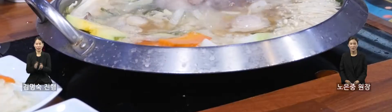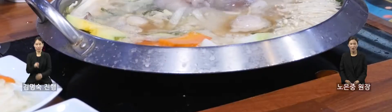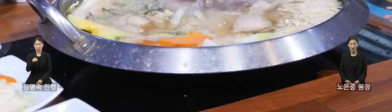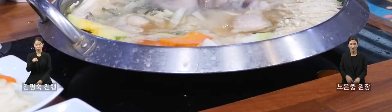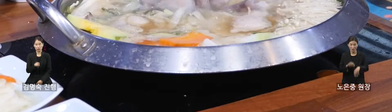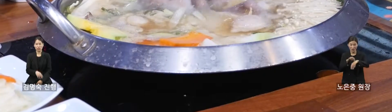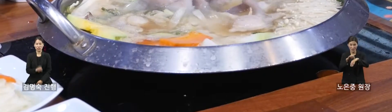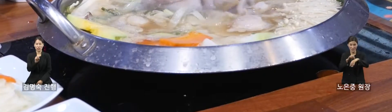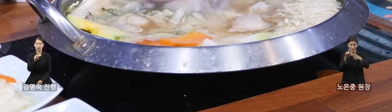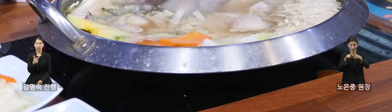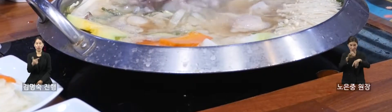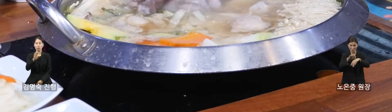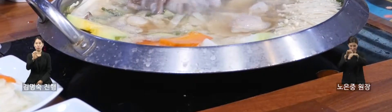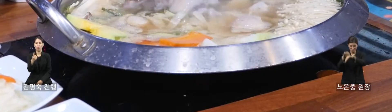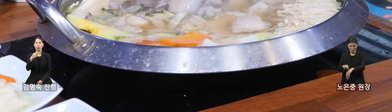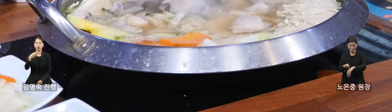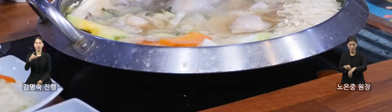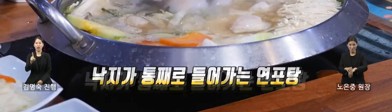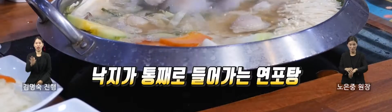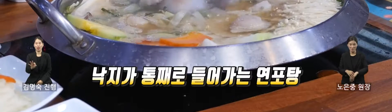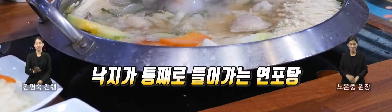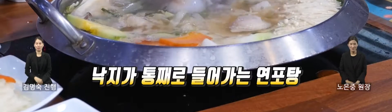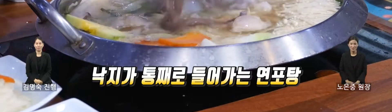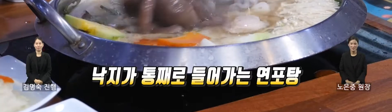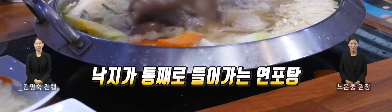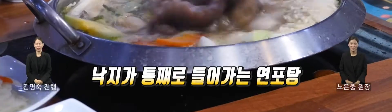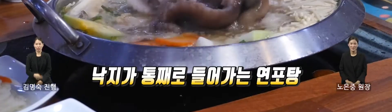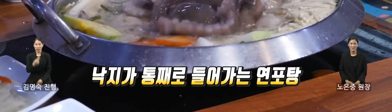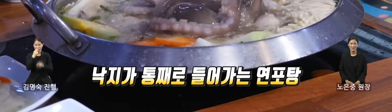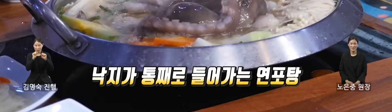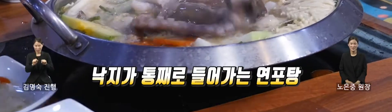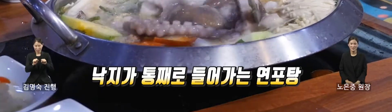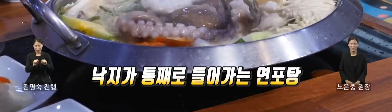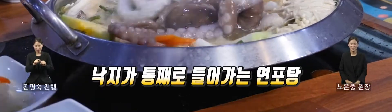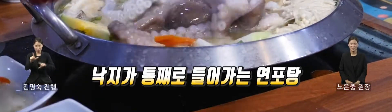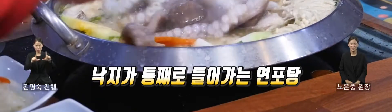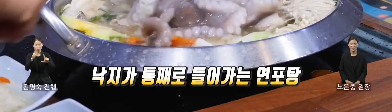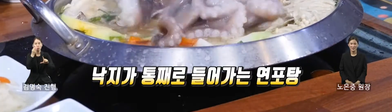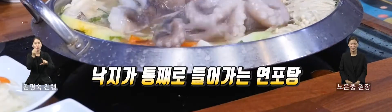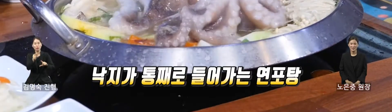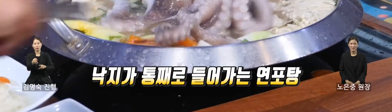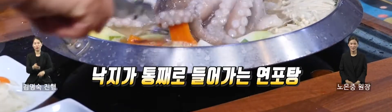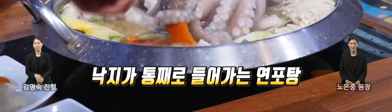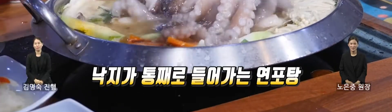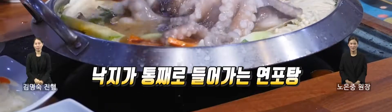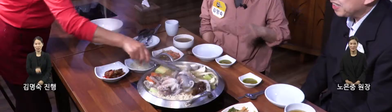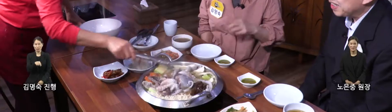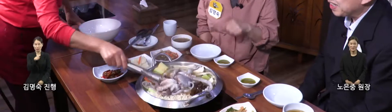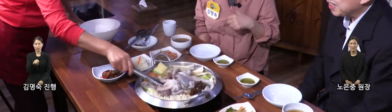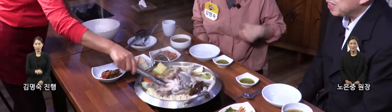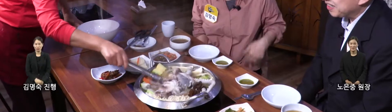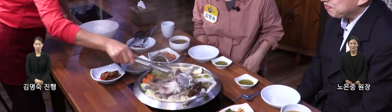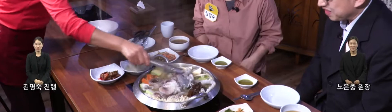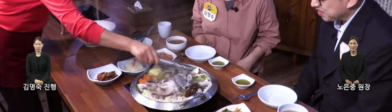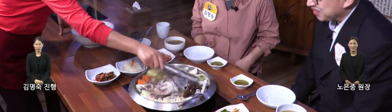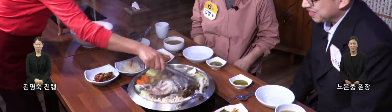요것이 연포탕입니다. 연포탕. 우와, 얘네들 살아있는 거 봐. 이거 어떡하면 좋아. 요런 건 여기 이게